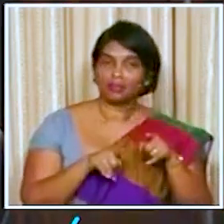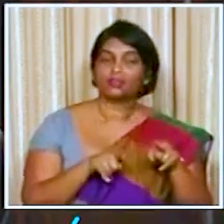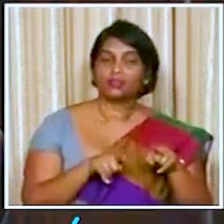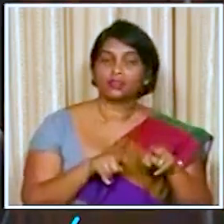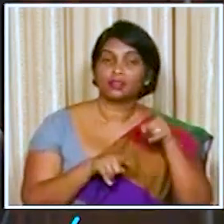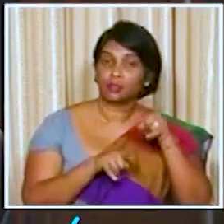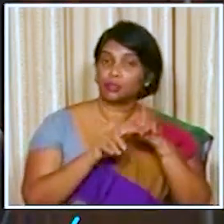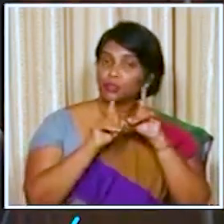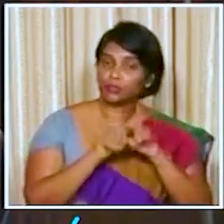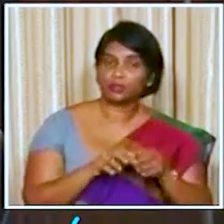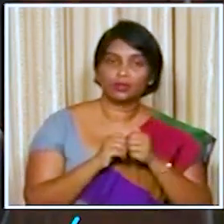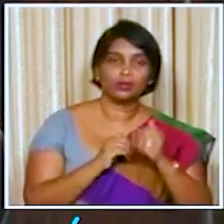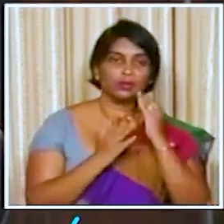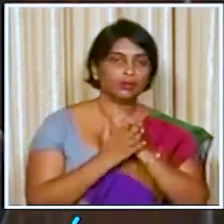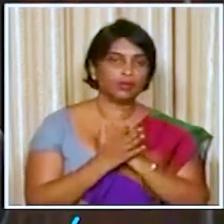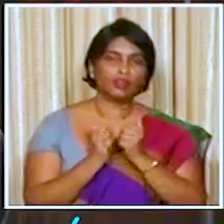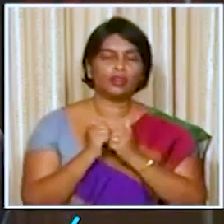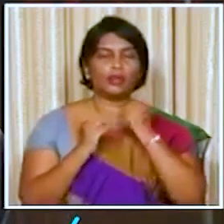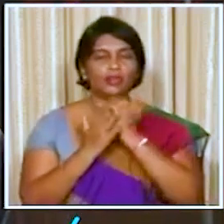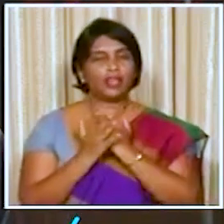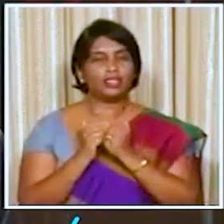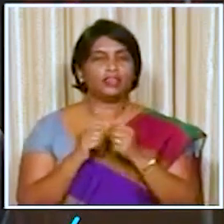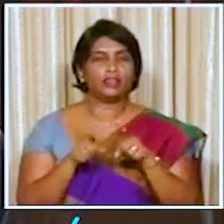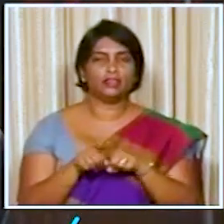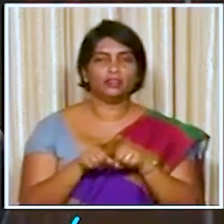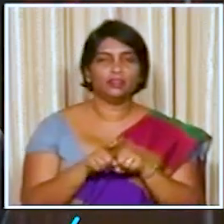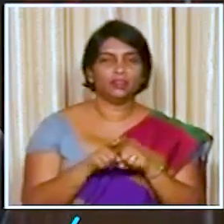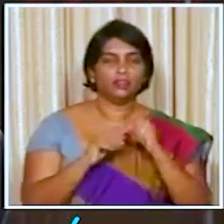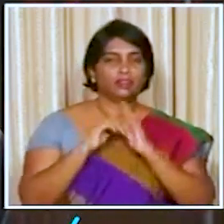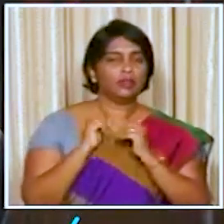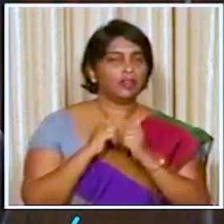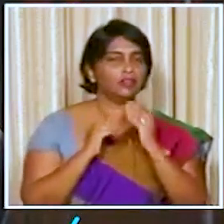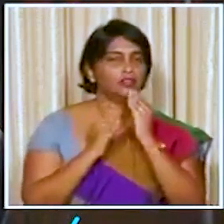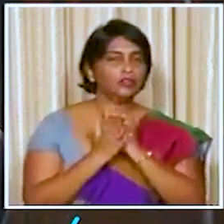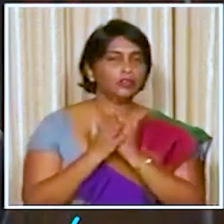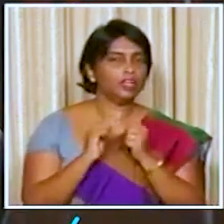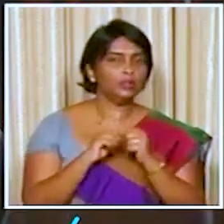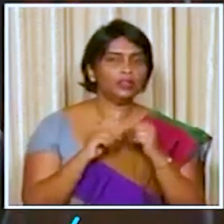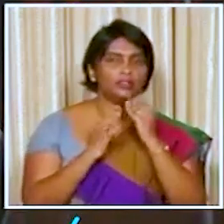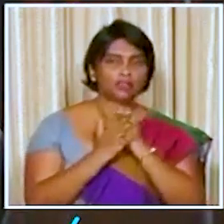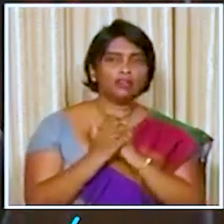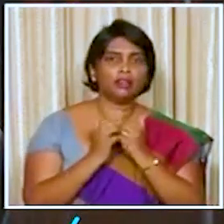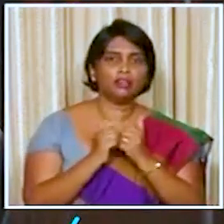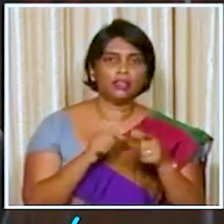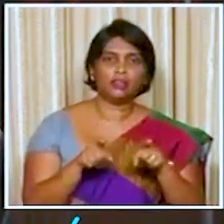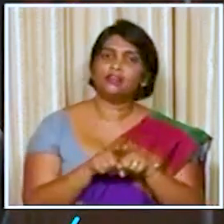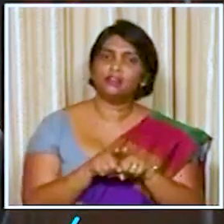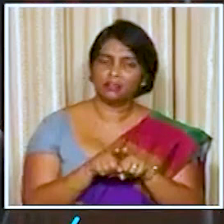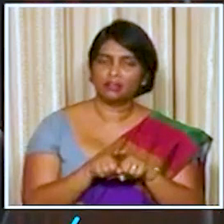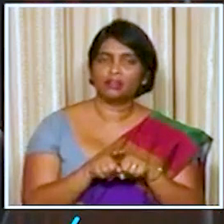ඒ ආකාරයට අපේ අපනැණ වලට ලැබෙන ආදායම පිට රටවල් වල හංගගෙන ඉන්න පුළුවන් වෙන්න කරපු සංශෝධනයේ